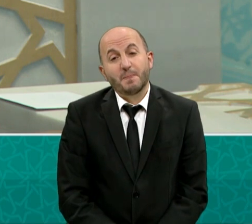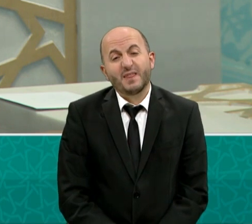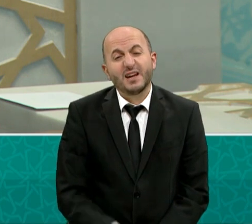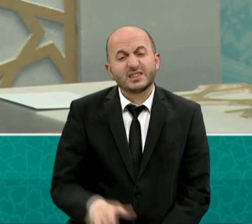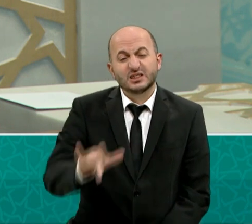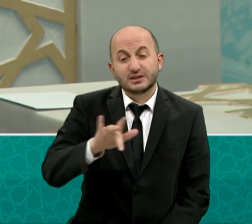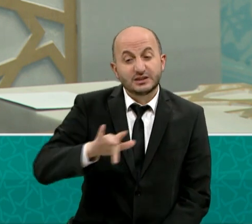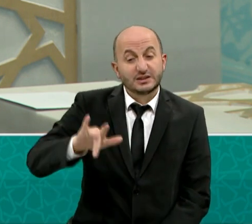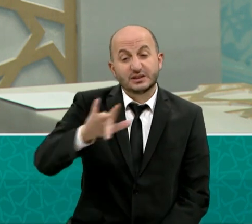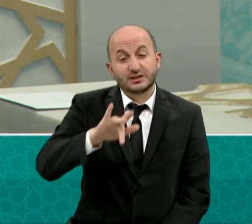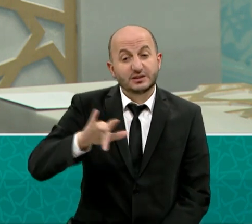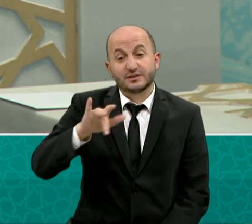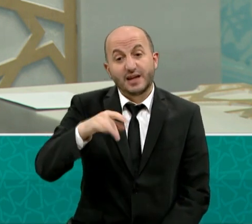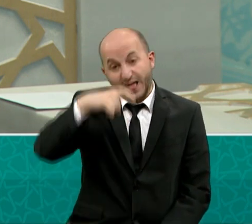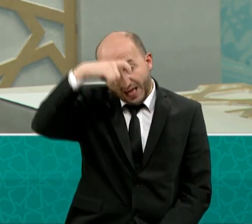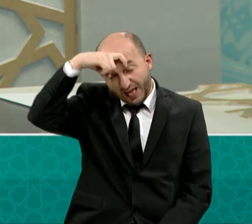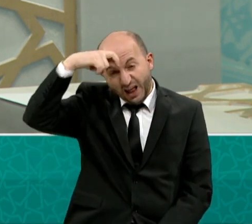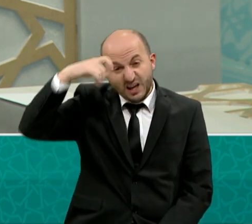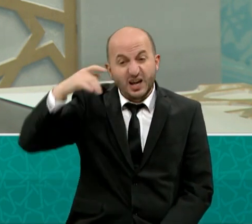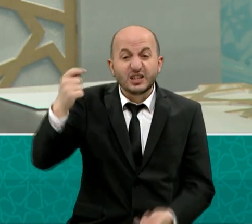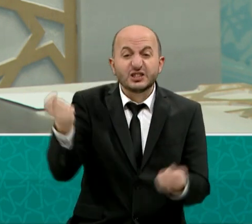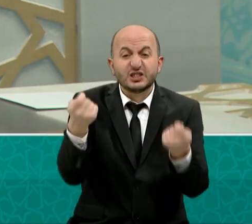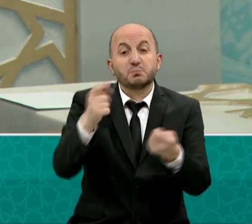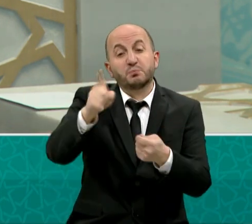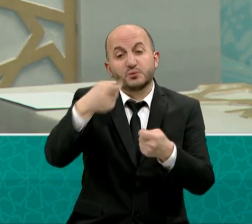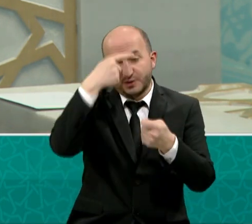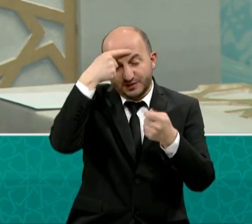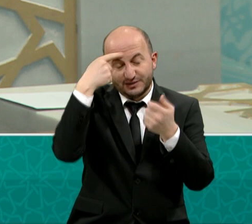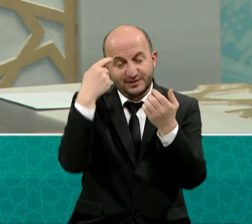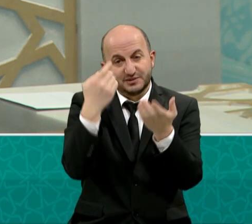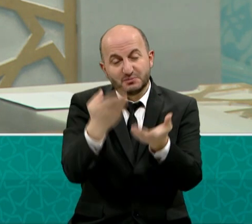İşsiz kardeşlerimize helal iş imkanları nasip eylesin.